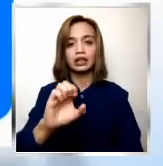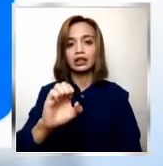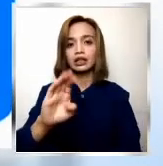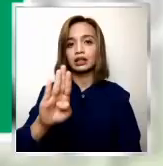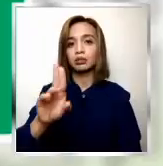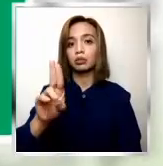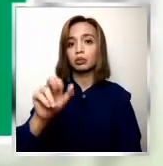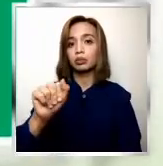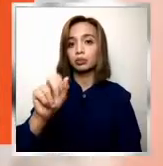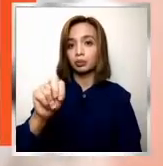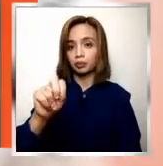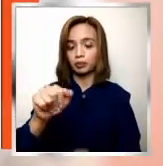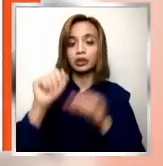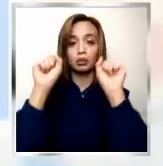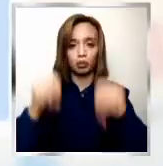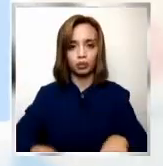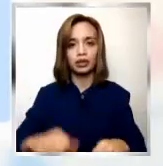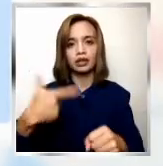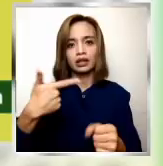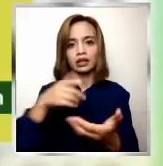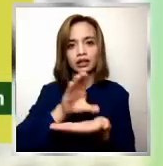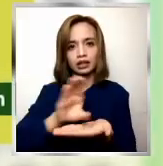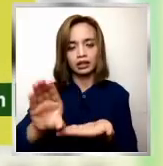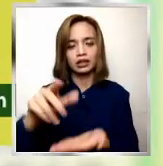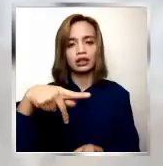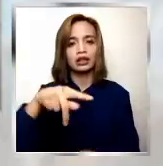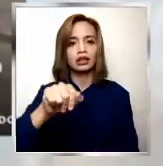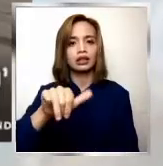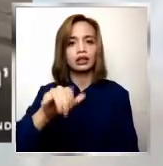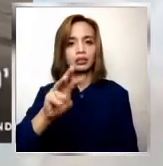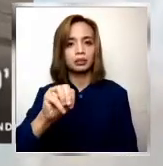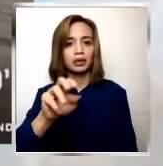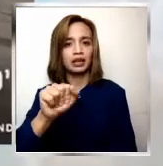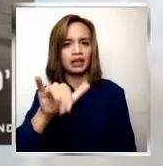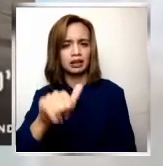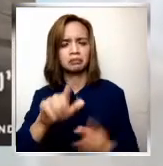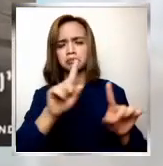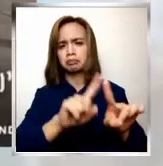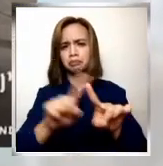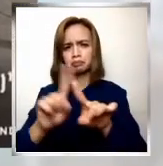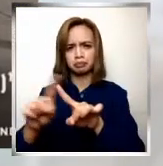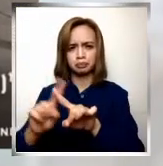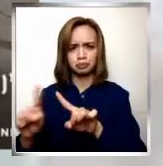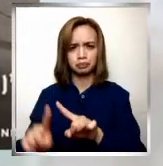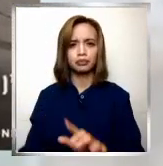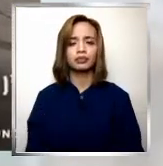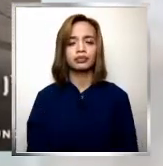GCash, Paymaya, Shopee, Zalora, Megamart at Globe Rewards.